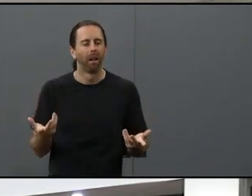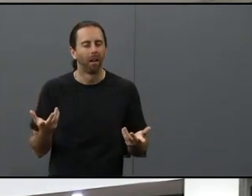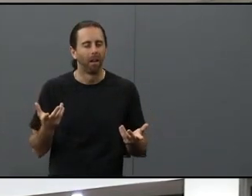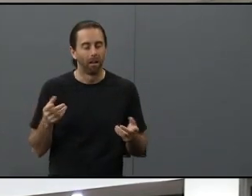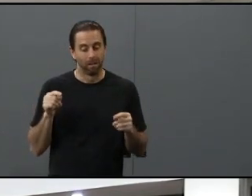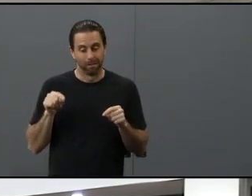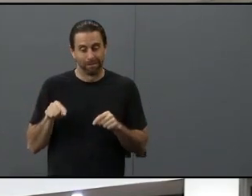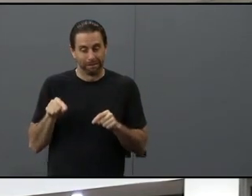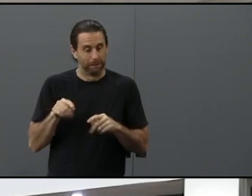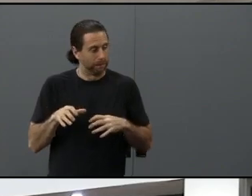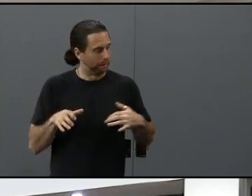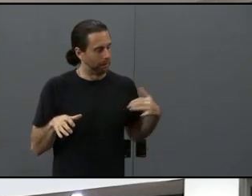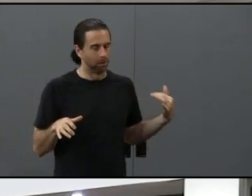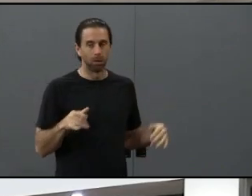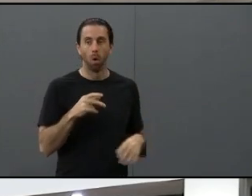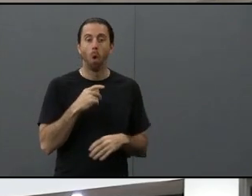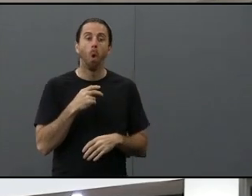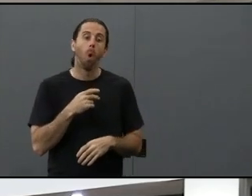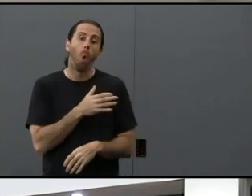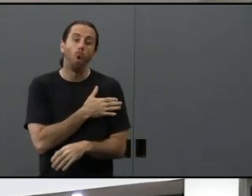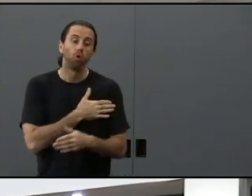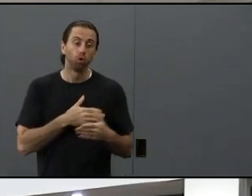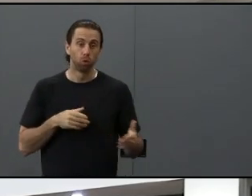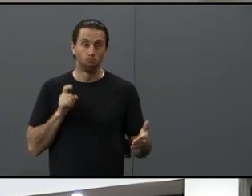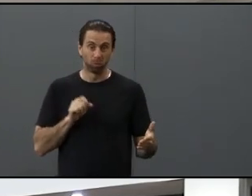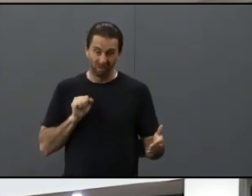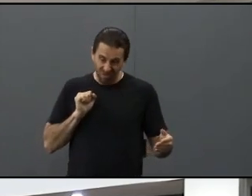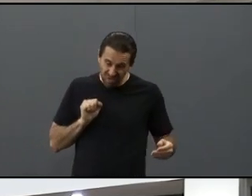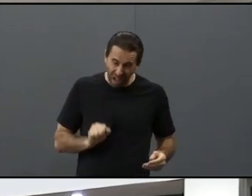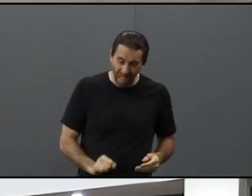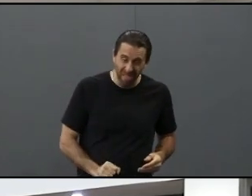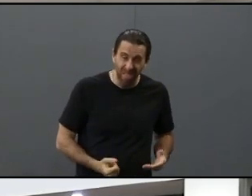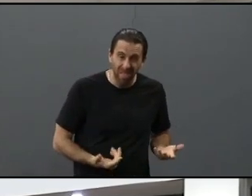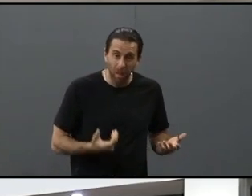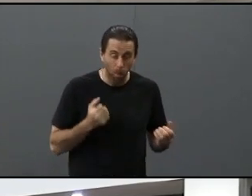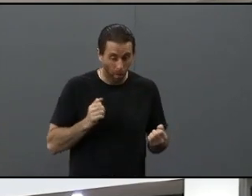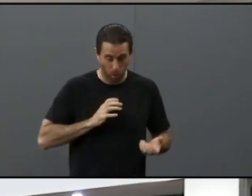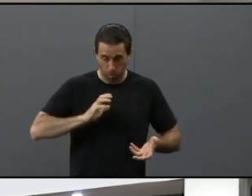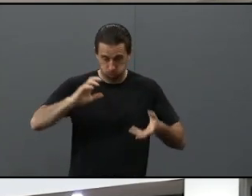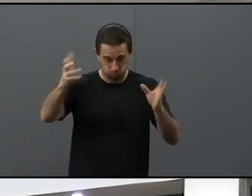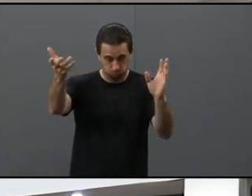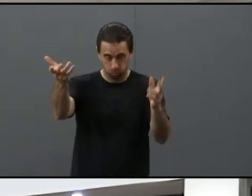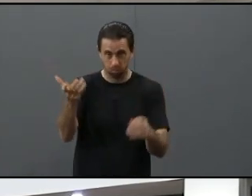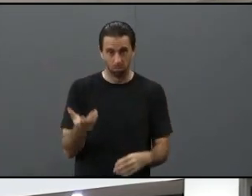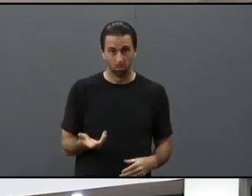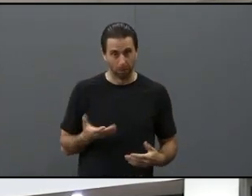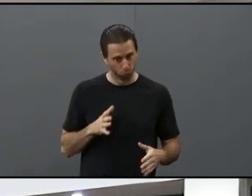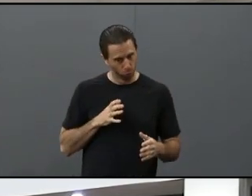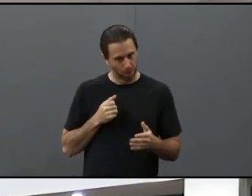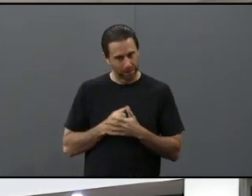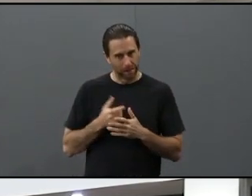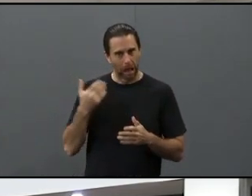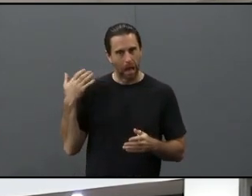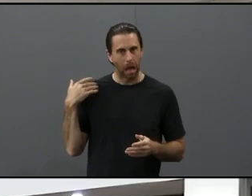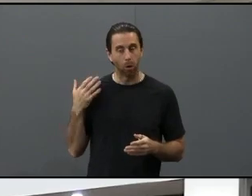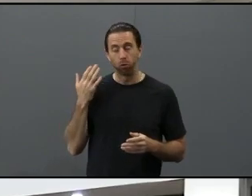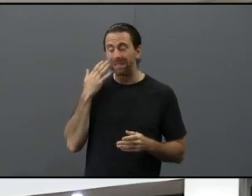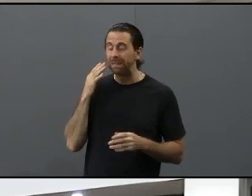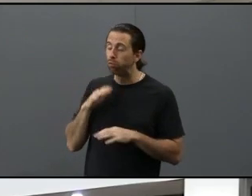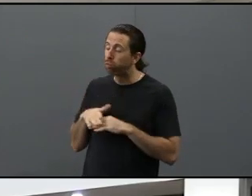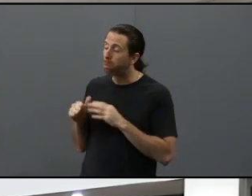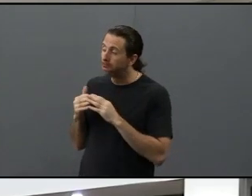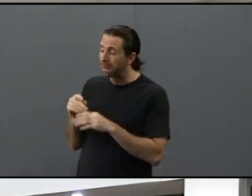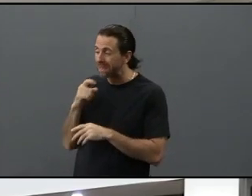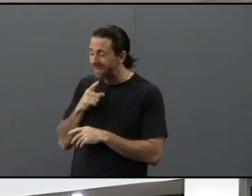dans VO Dr dans voixre gauche on est obligé de freiner il va arriver une catastrophe bon je sais que au niveau de la municipal c'est peut-être difficile